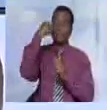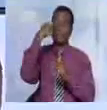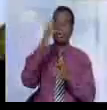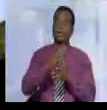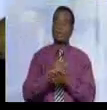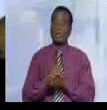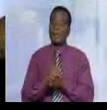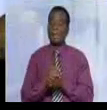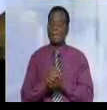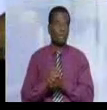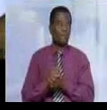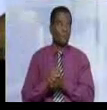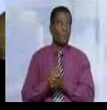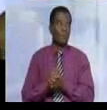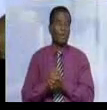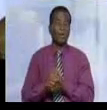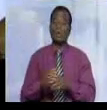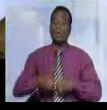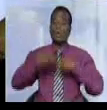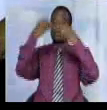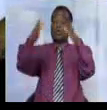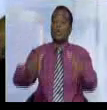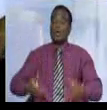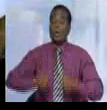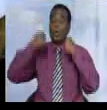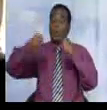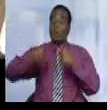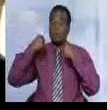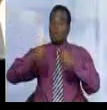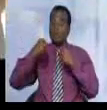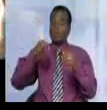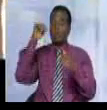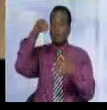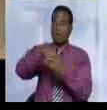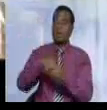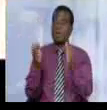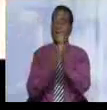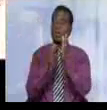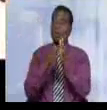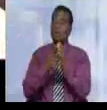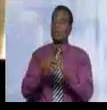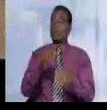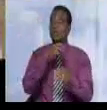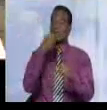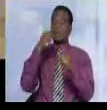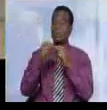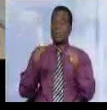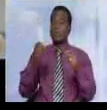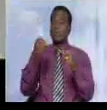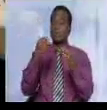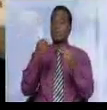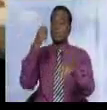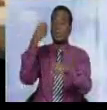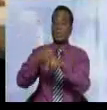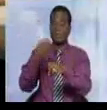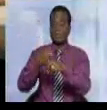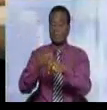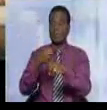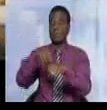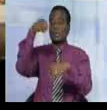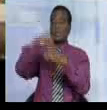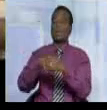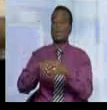Akandon. Insouffler une dynamique nouvelle dans le système éducatif, c'est le cheval de bataille du ministère de l'Éducation nationale